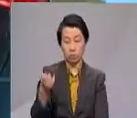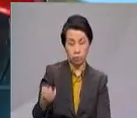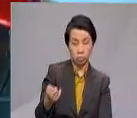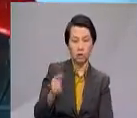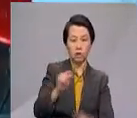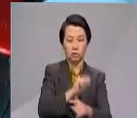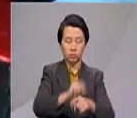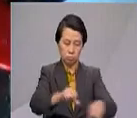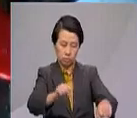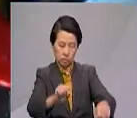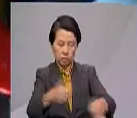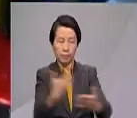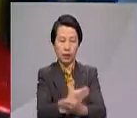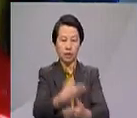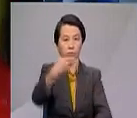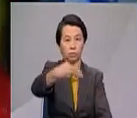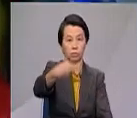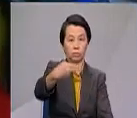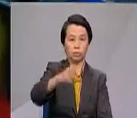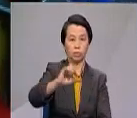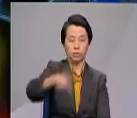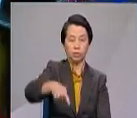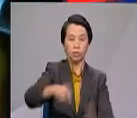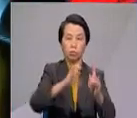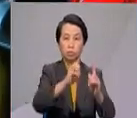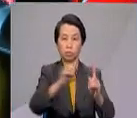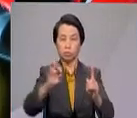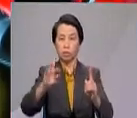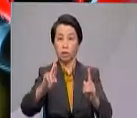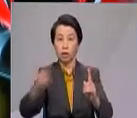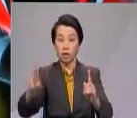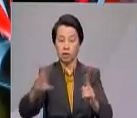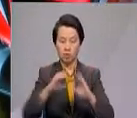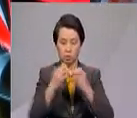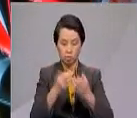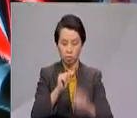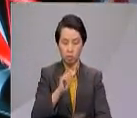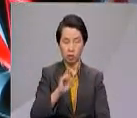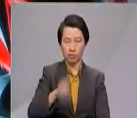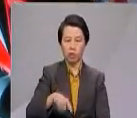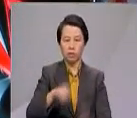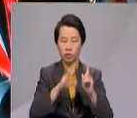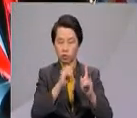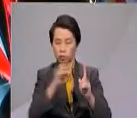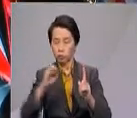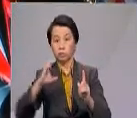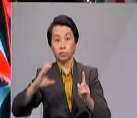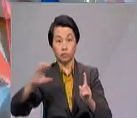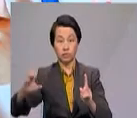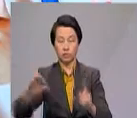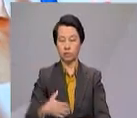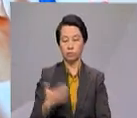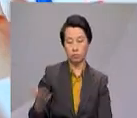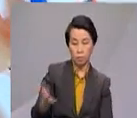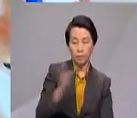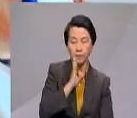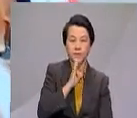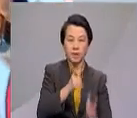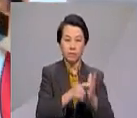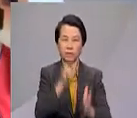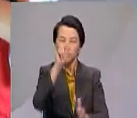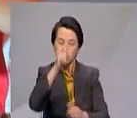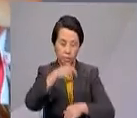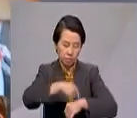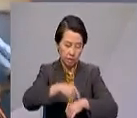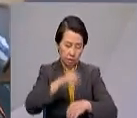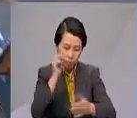menggunakan jenta baharu Honda CBR 1000rr dan kelas ASB 1000c Beliau berkata memlukanedikit